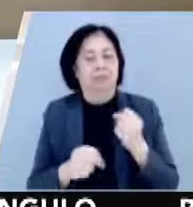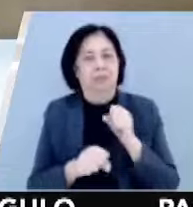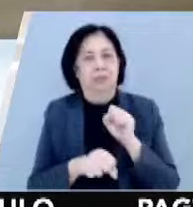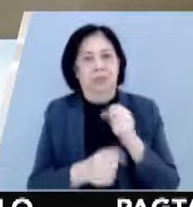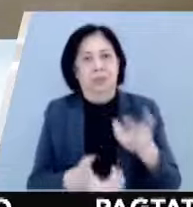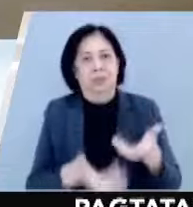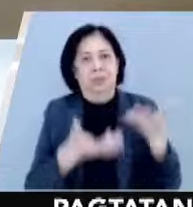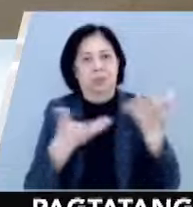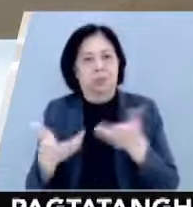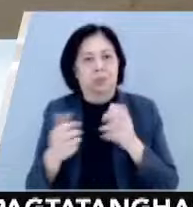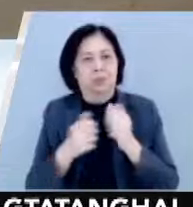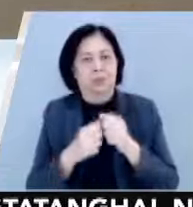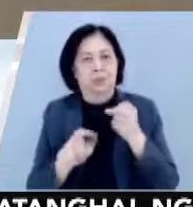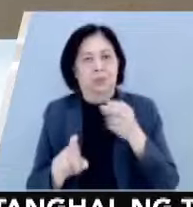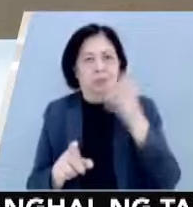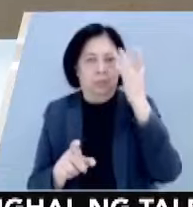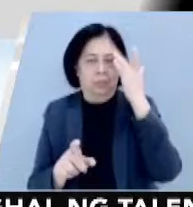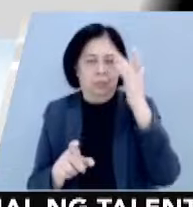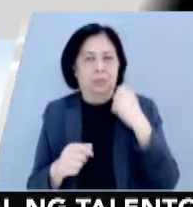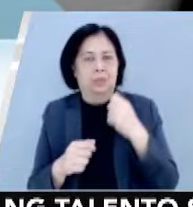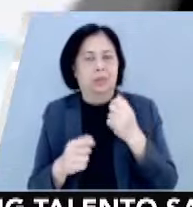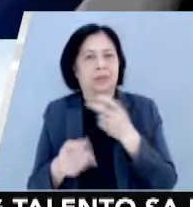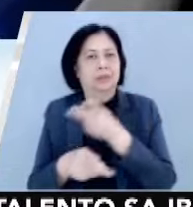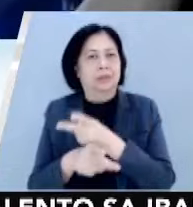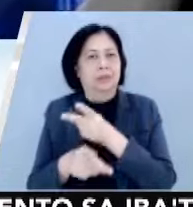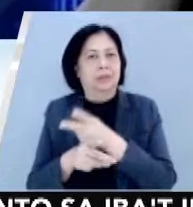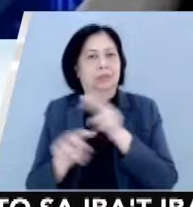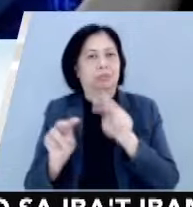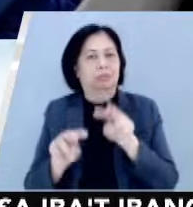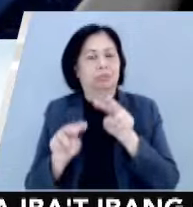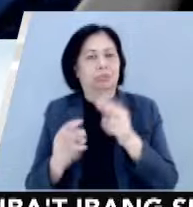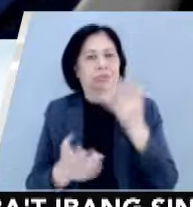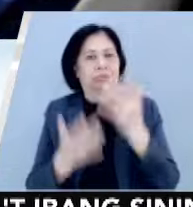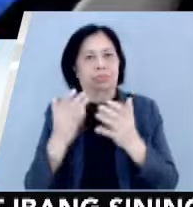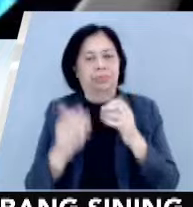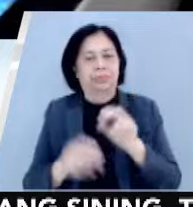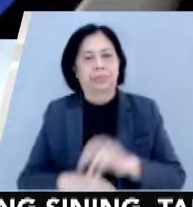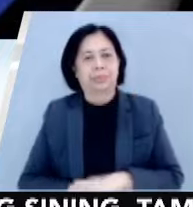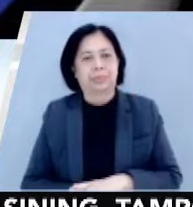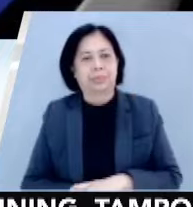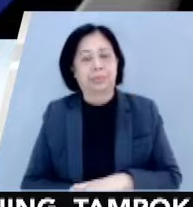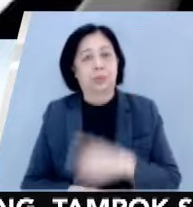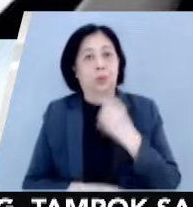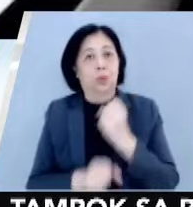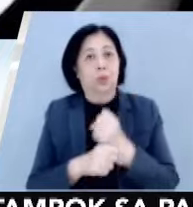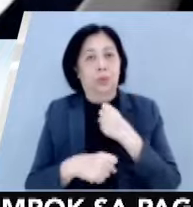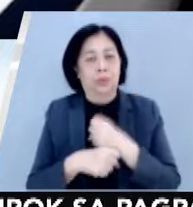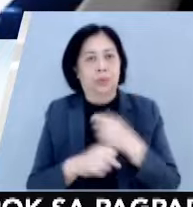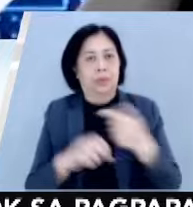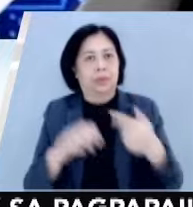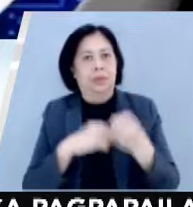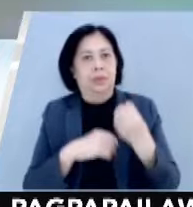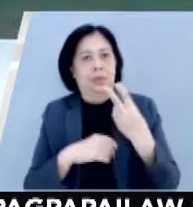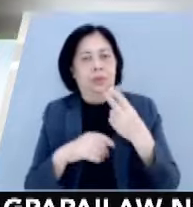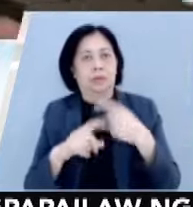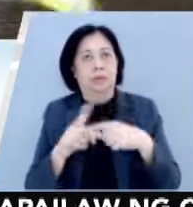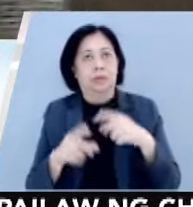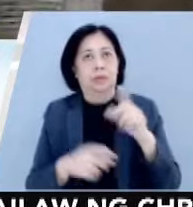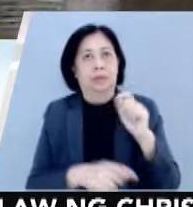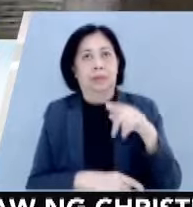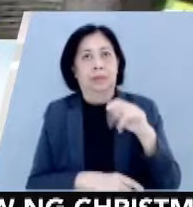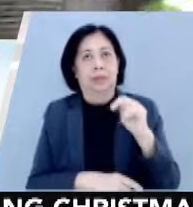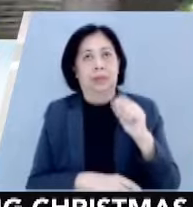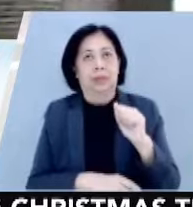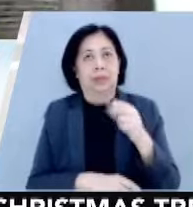Smart Automatic Guardian Fire Monitoring. Developed by grade 12 students from Tapinac Senior High School. Dahil